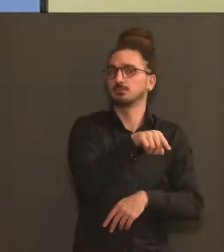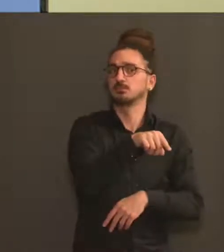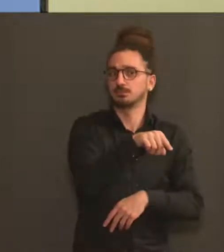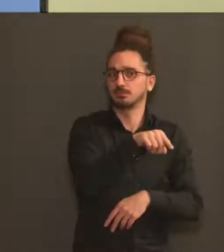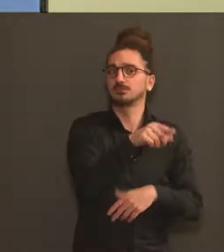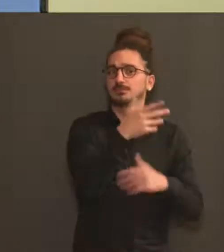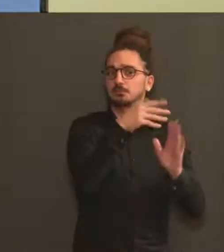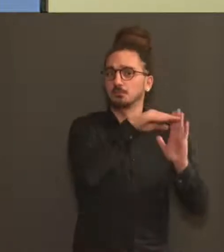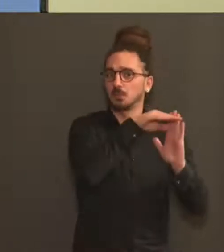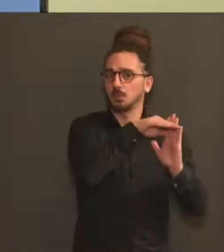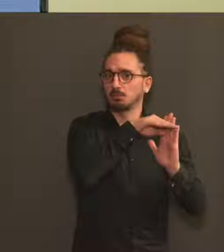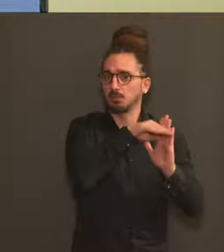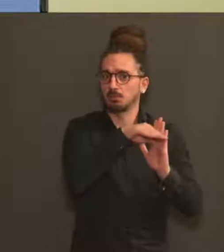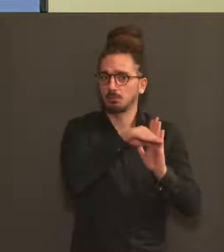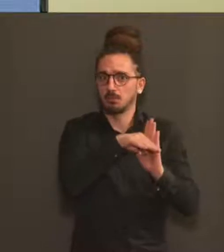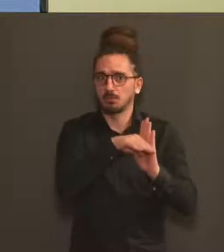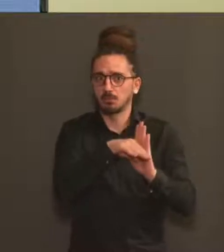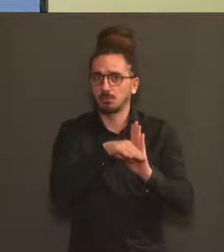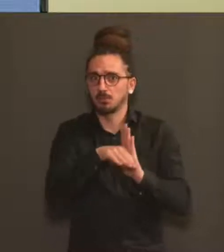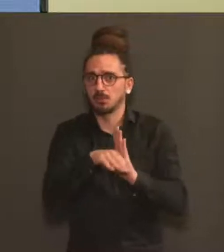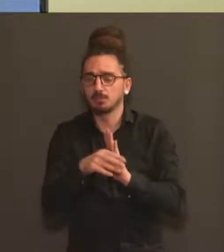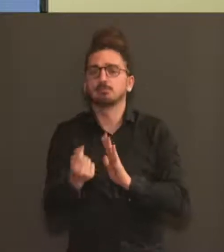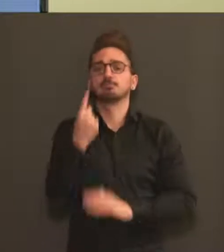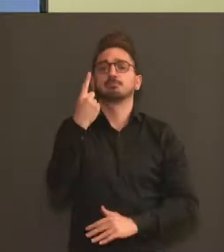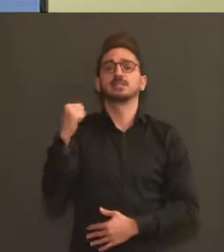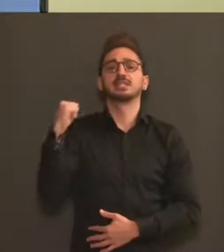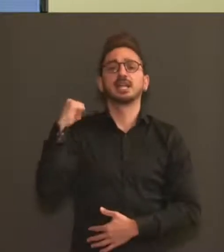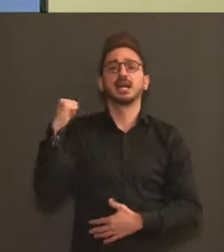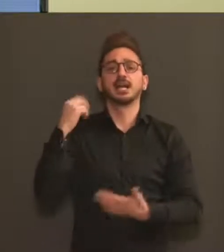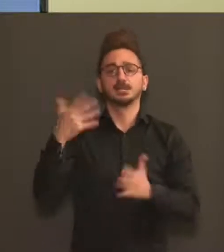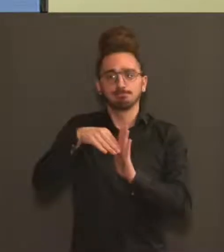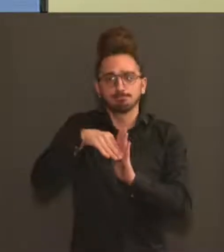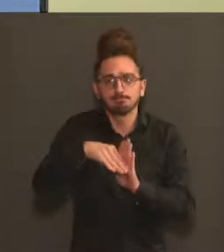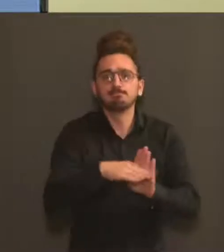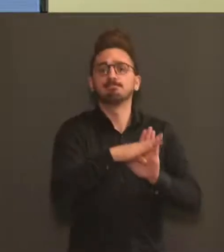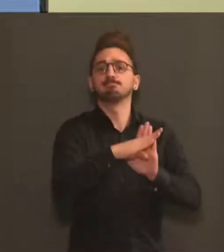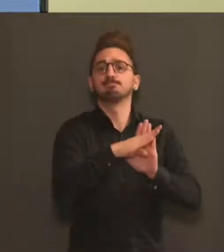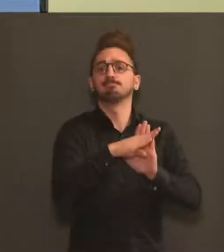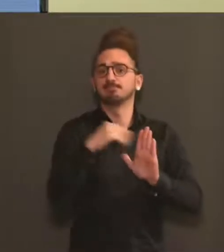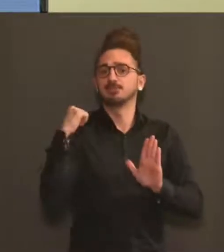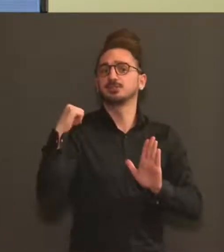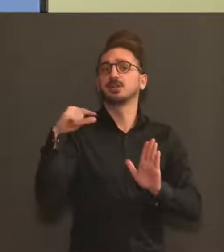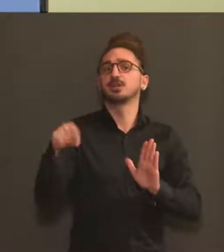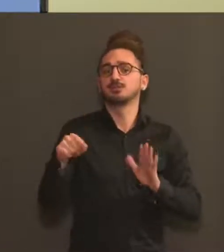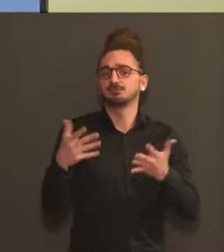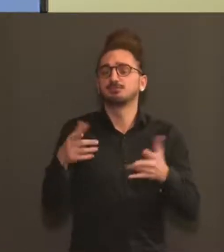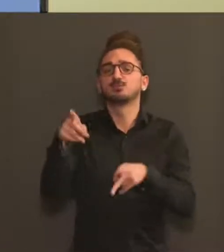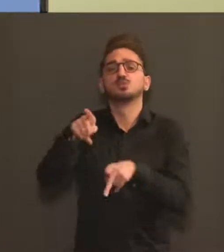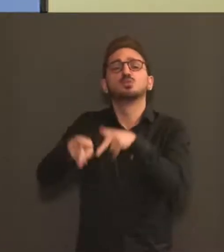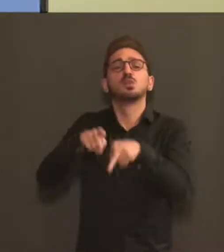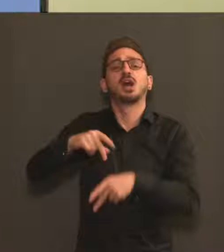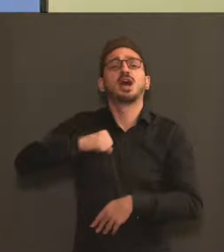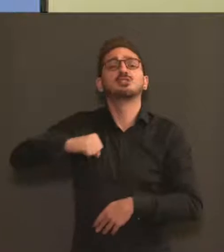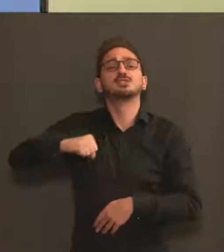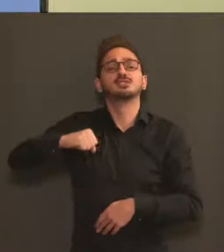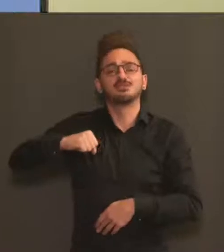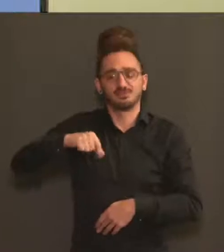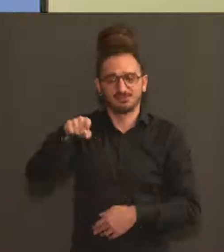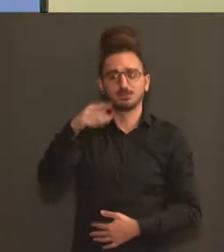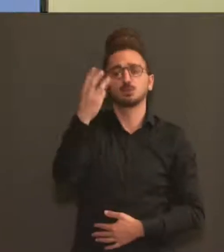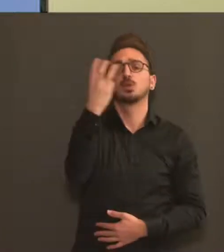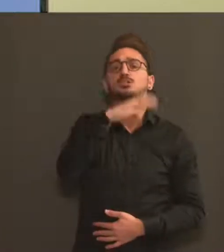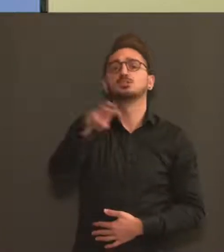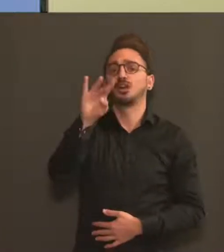niveau des soins intensifs, nous avons donc ces 348 patients. On doit comparer ceci, bien sûr, à